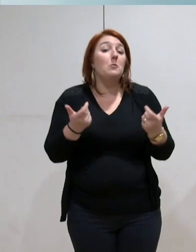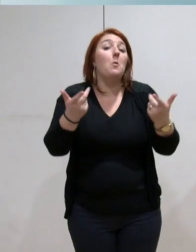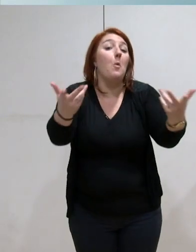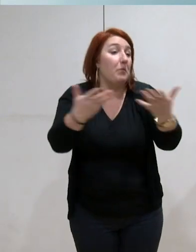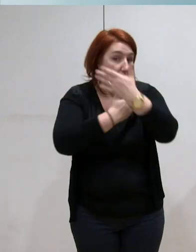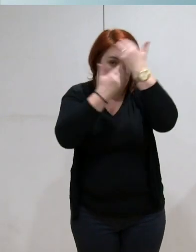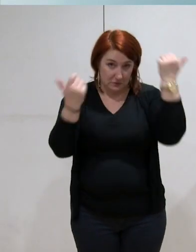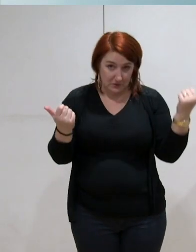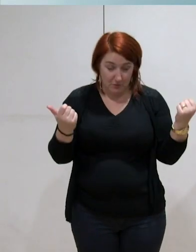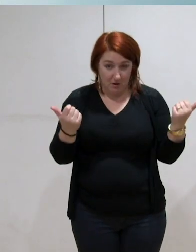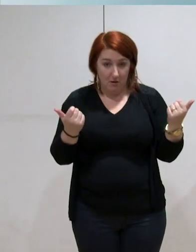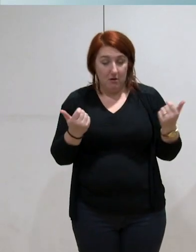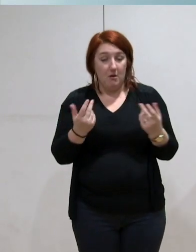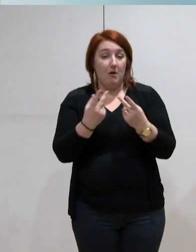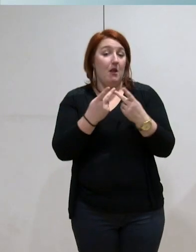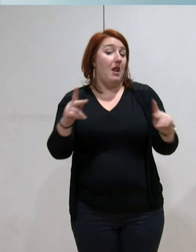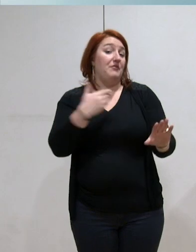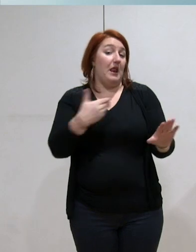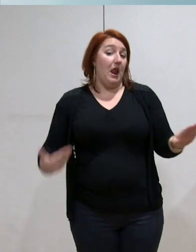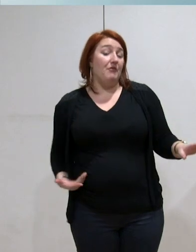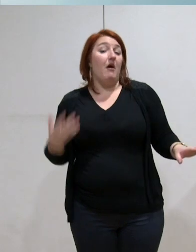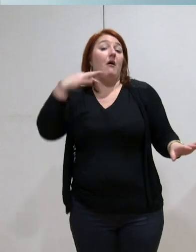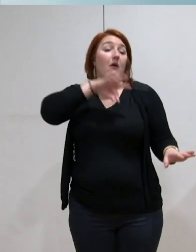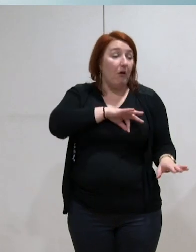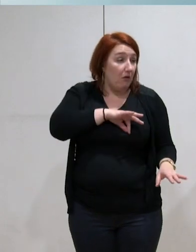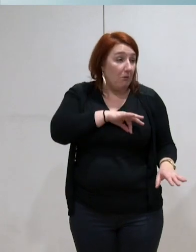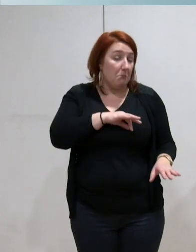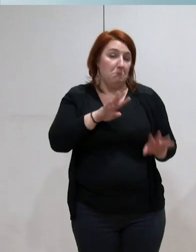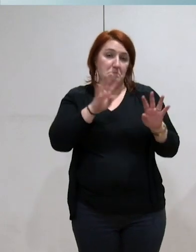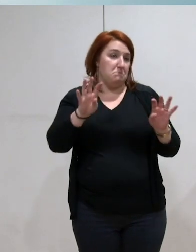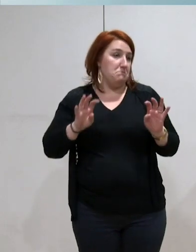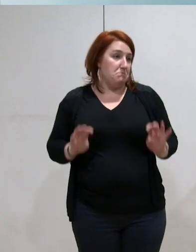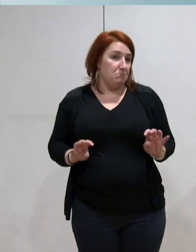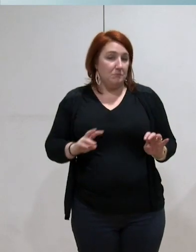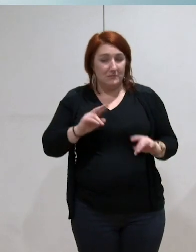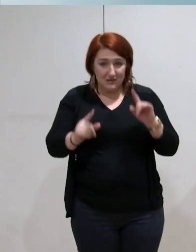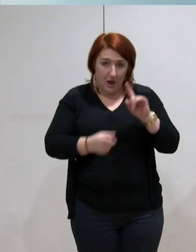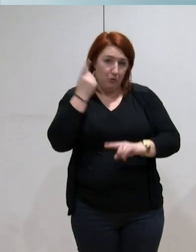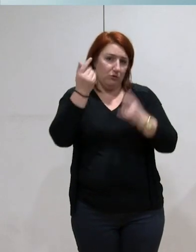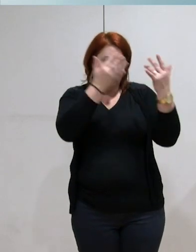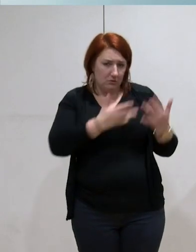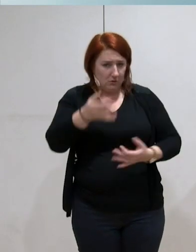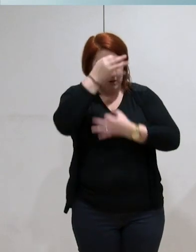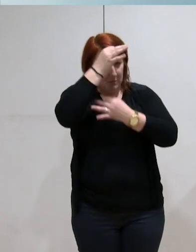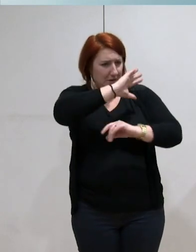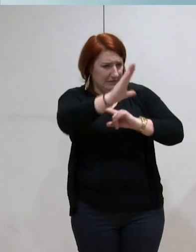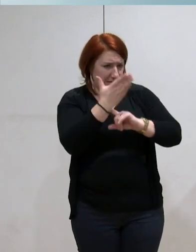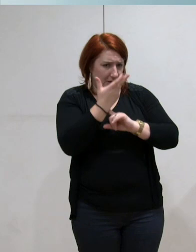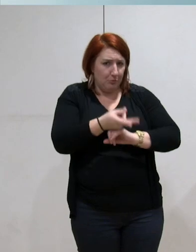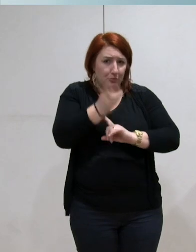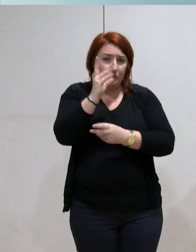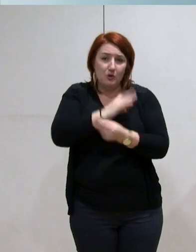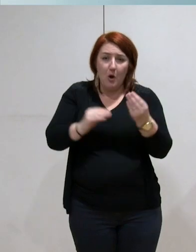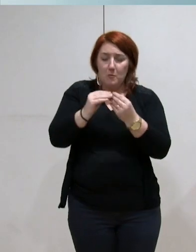s'y retrouverait voilà ça mérite davantage de démonstration d'autant plus qu'on nous a expliqué qu'il y aurait pas de frais